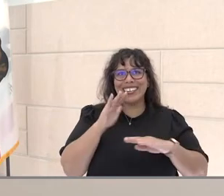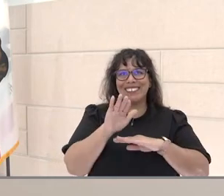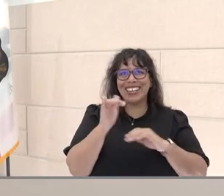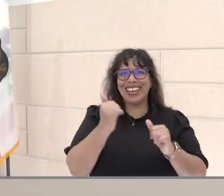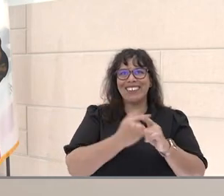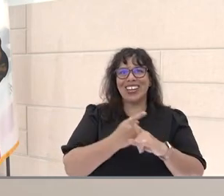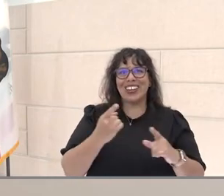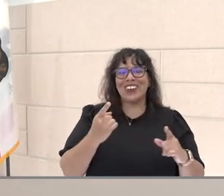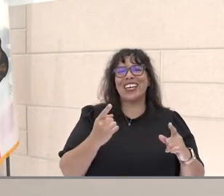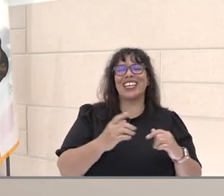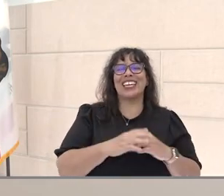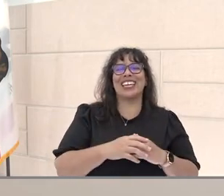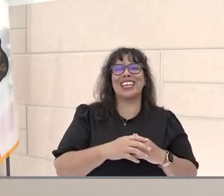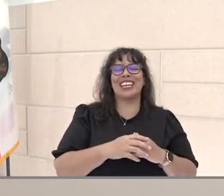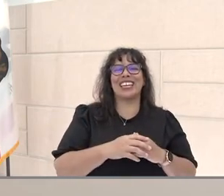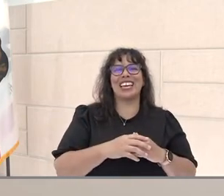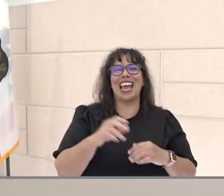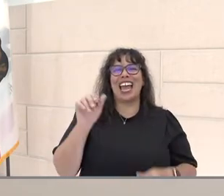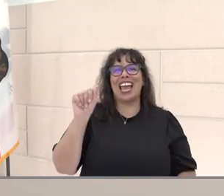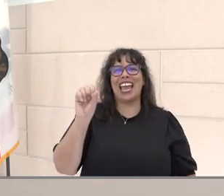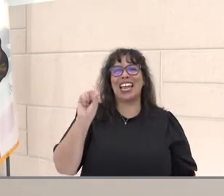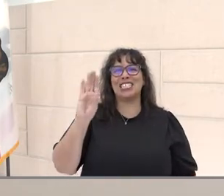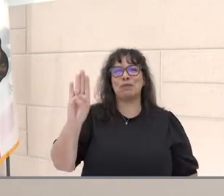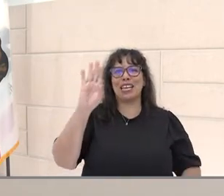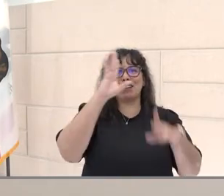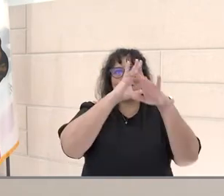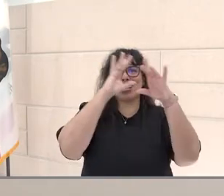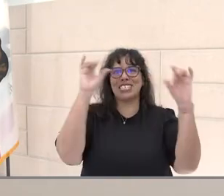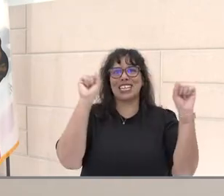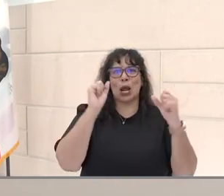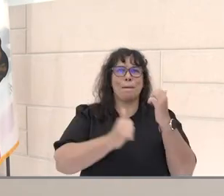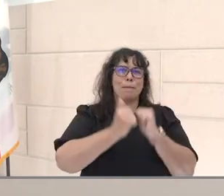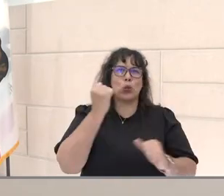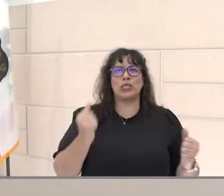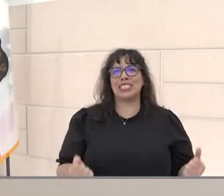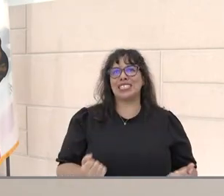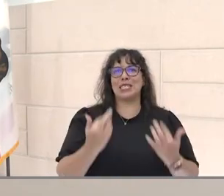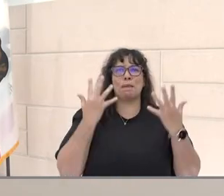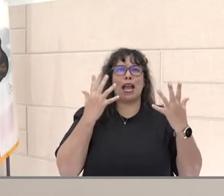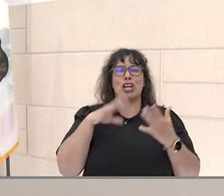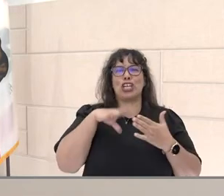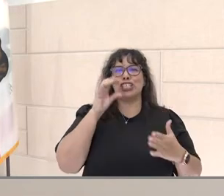สุดสดายเนสไรเนียงชมูอาเคระ